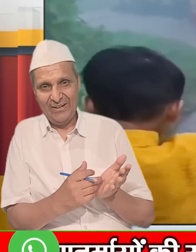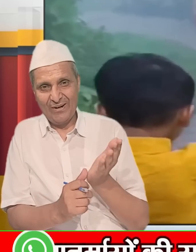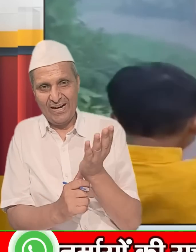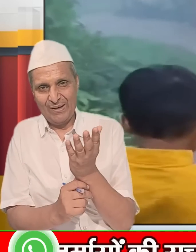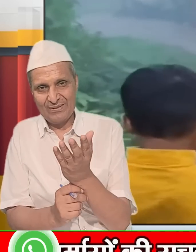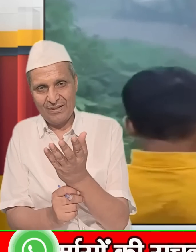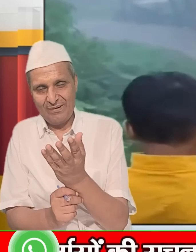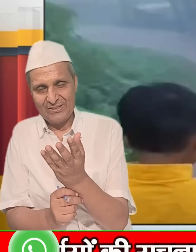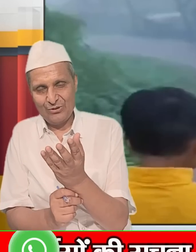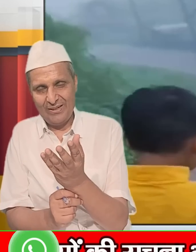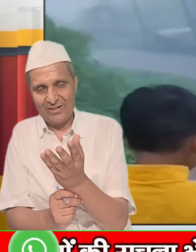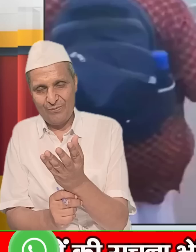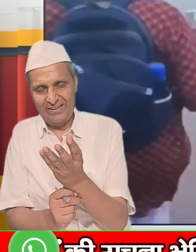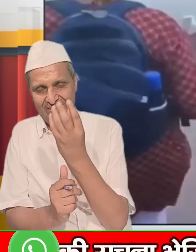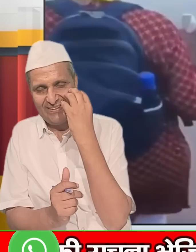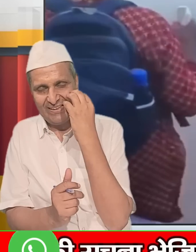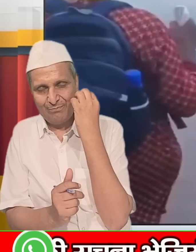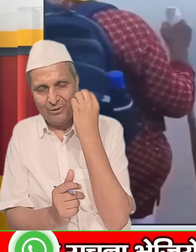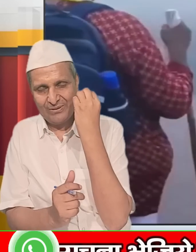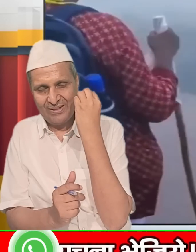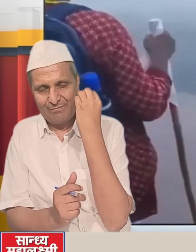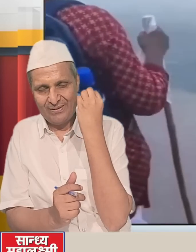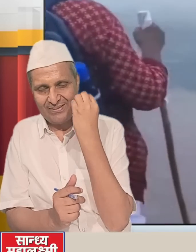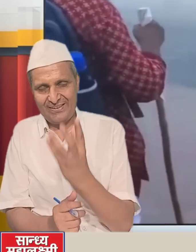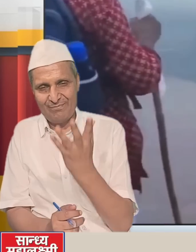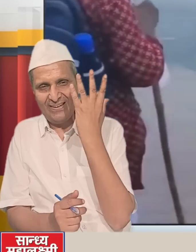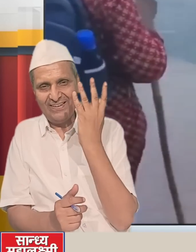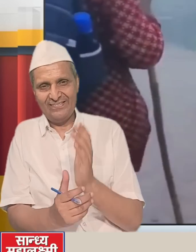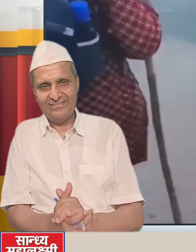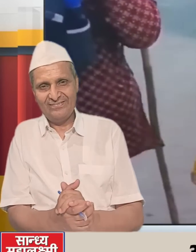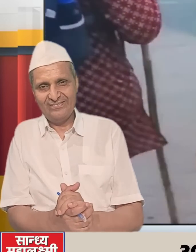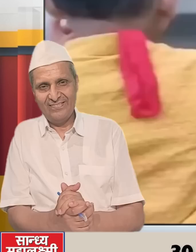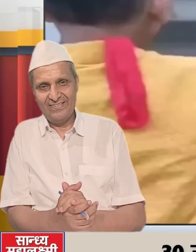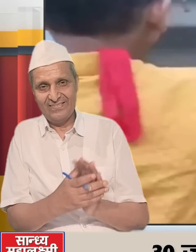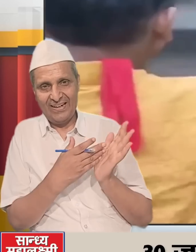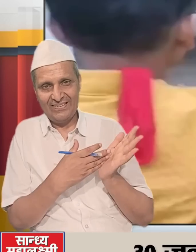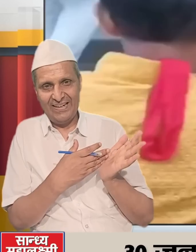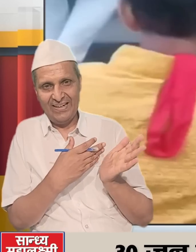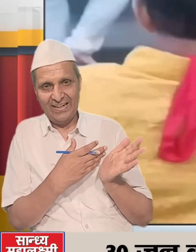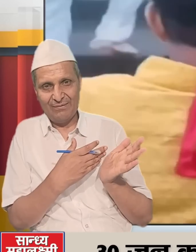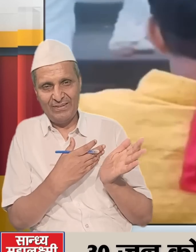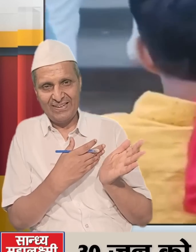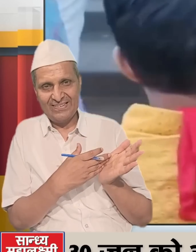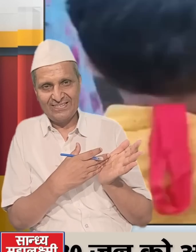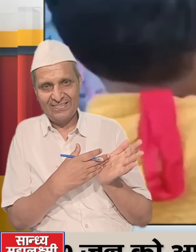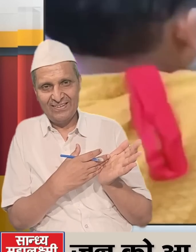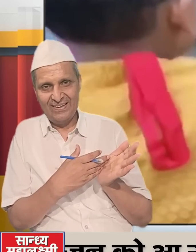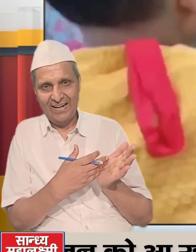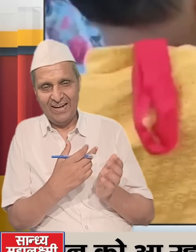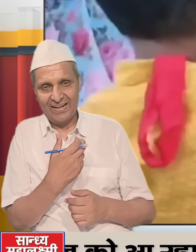है और आप सबकी बाजू में टांगों में शायद बहुत कम दम है, दिखाता है अदब